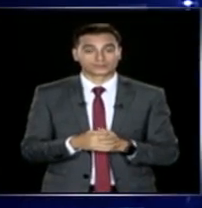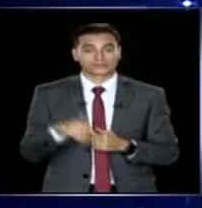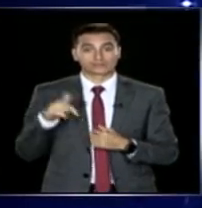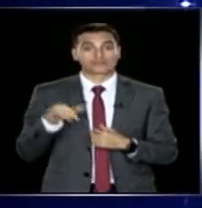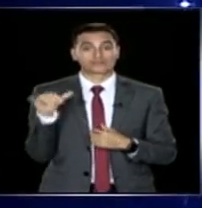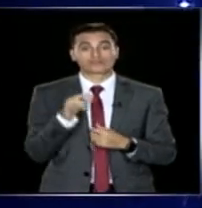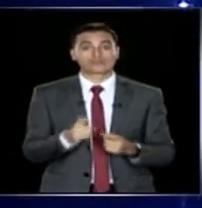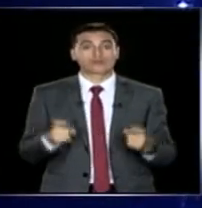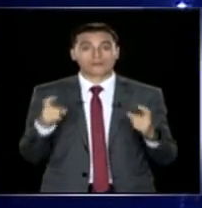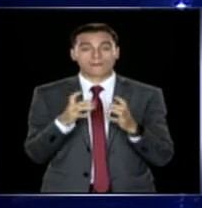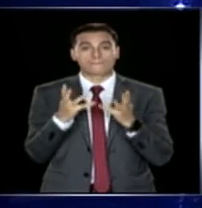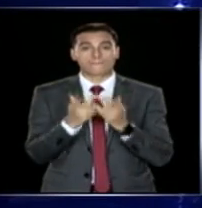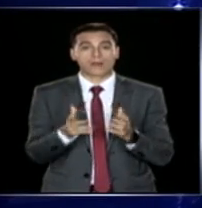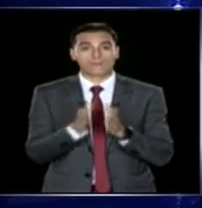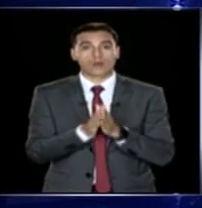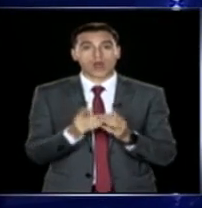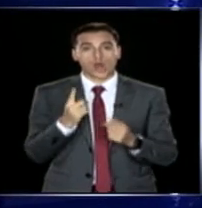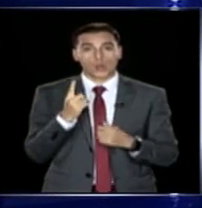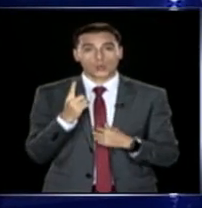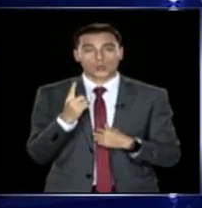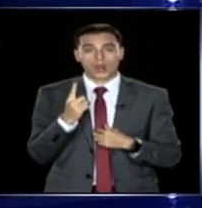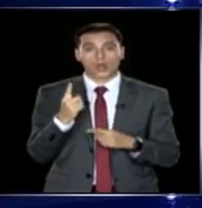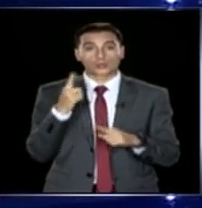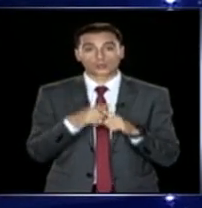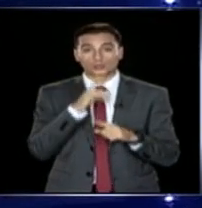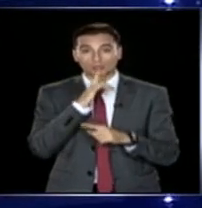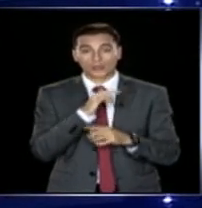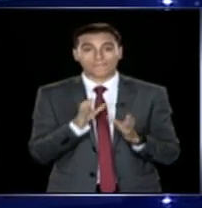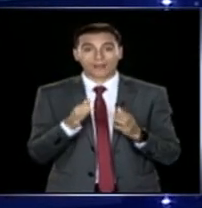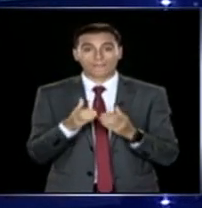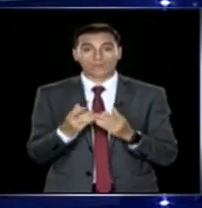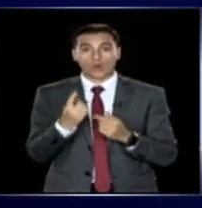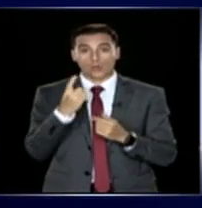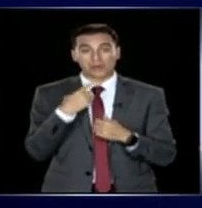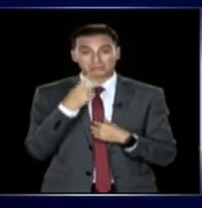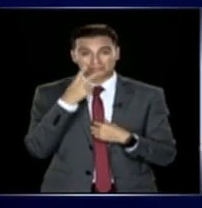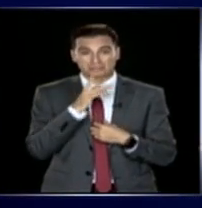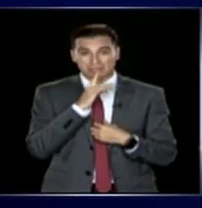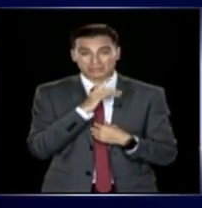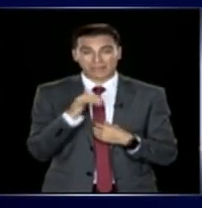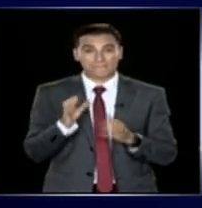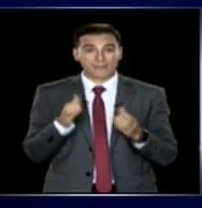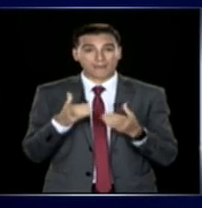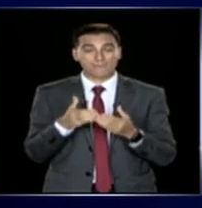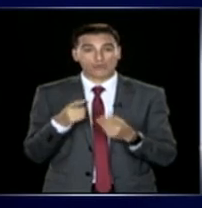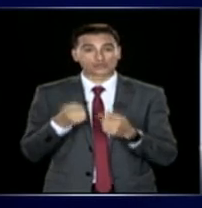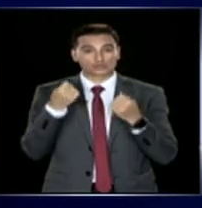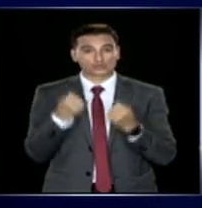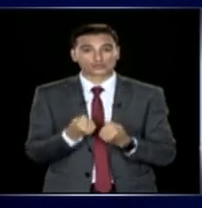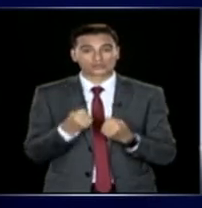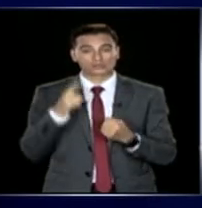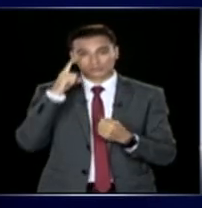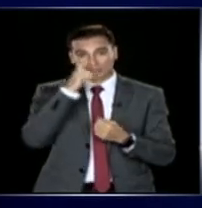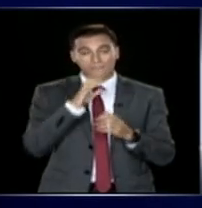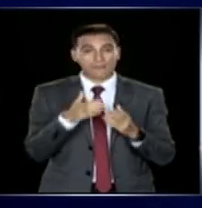النهاردة عندنا مباراة في المجموعة الأولى، ودايماً المجموعة الأولى مش عارف ليه بتبقى دايماً مجموعة معقدة